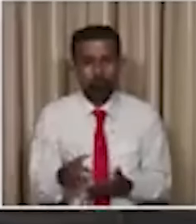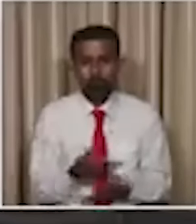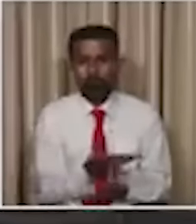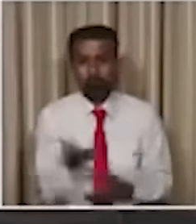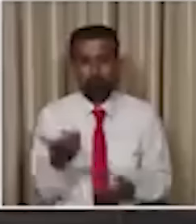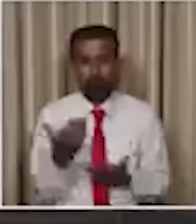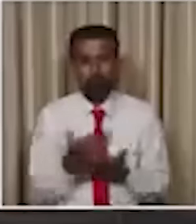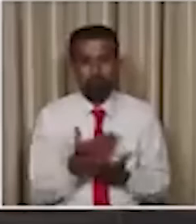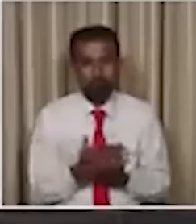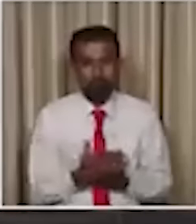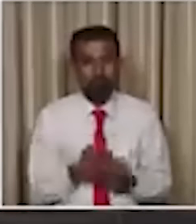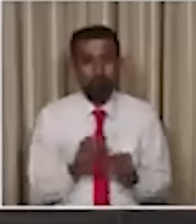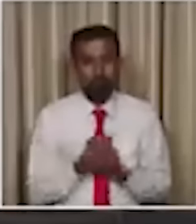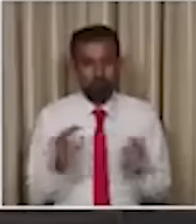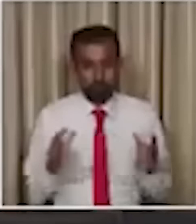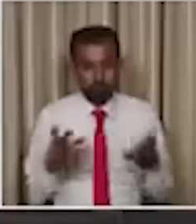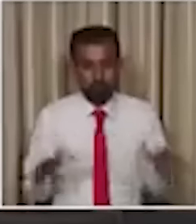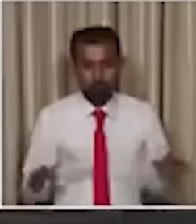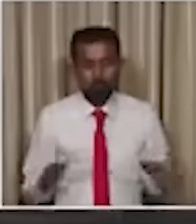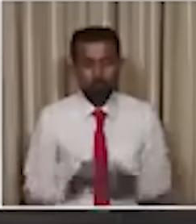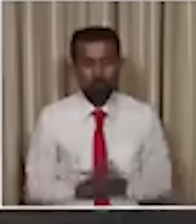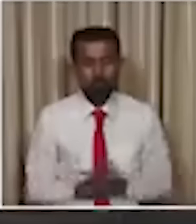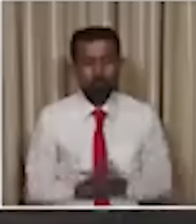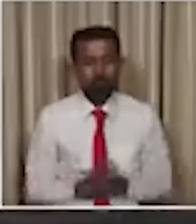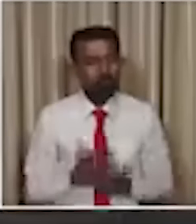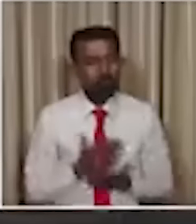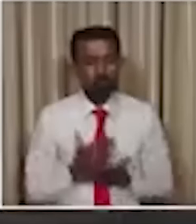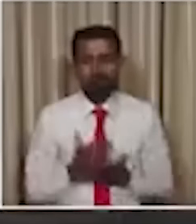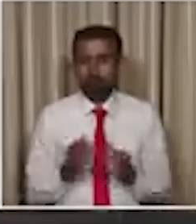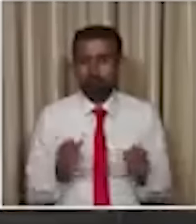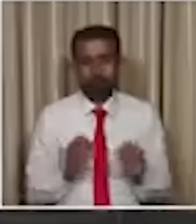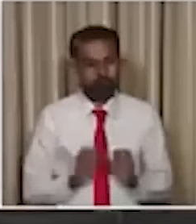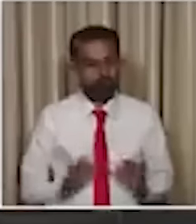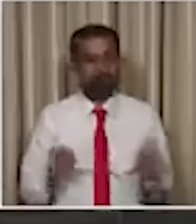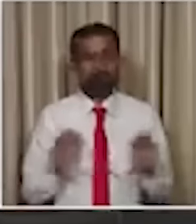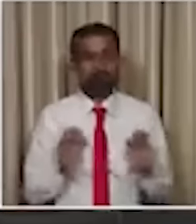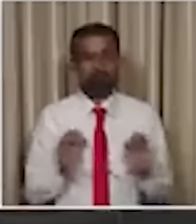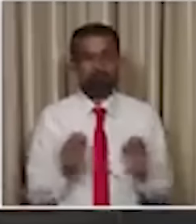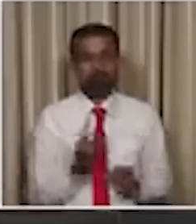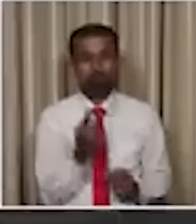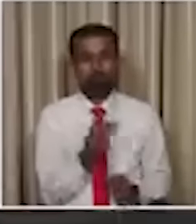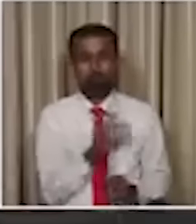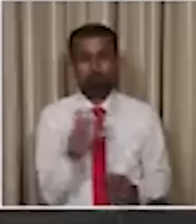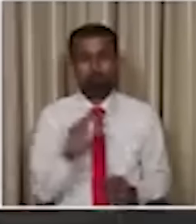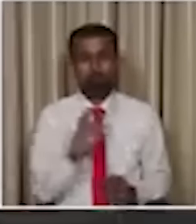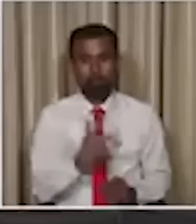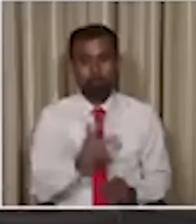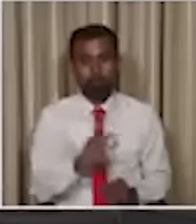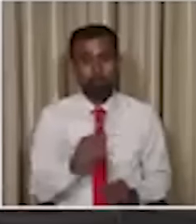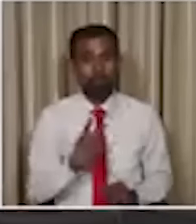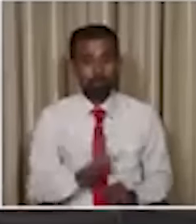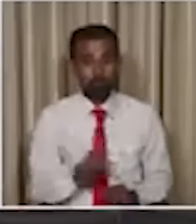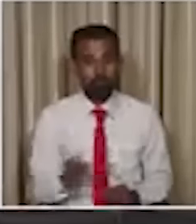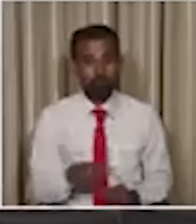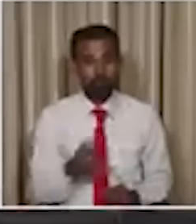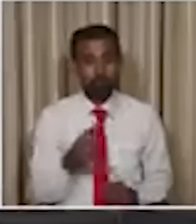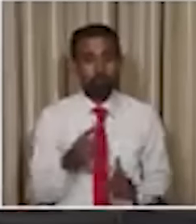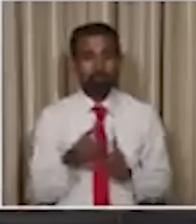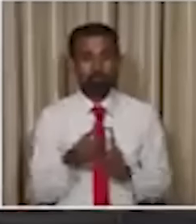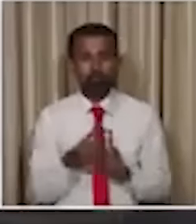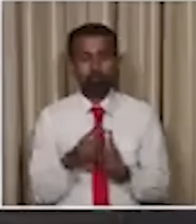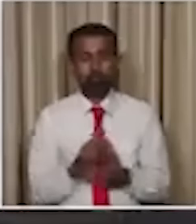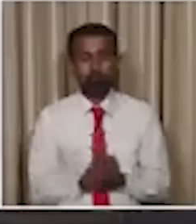කරුණු ප්‍රකාශ වුණා. කිසිදු බාධා කිරීමක් සිදු වෙලා නැහැ. 2019/09 දෙවැනි දින ඒවකට අධ්‍යක්ෂක